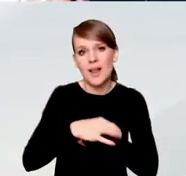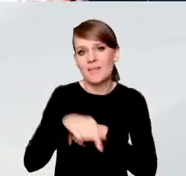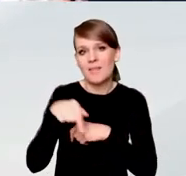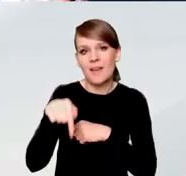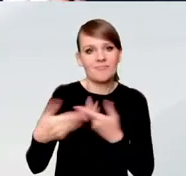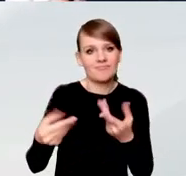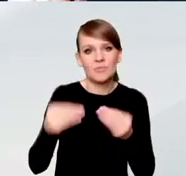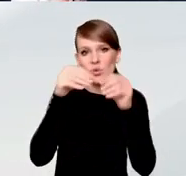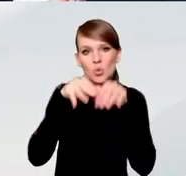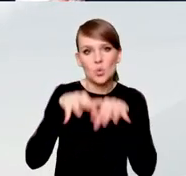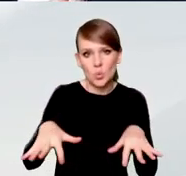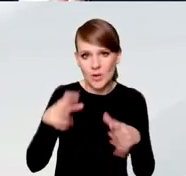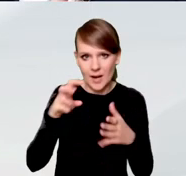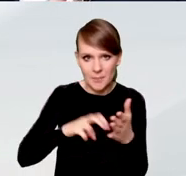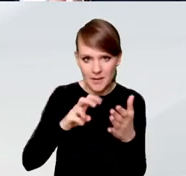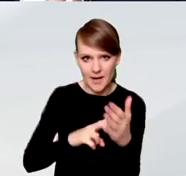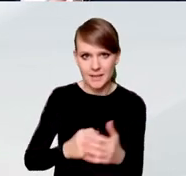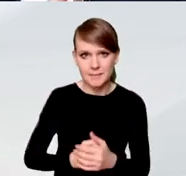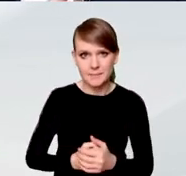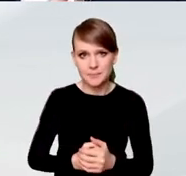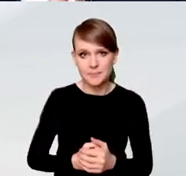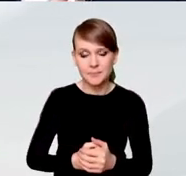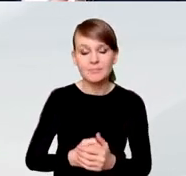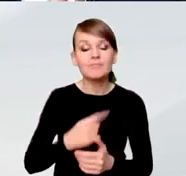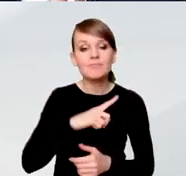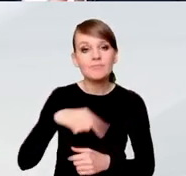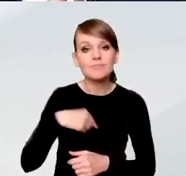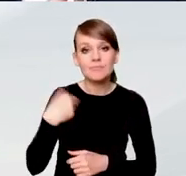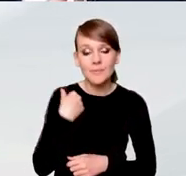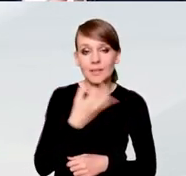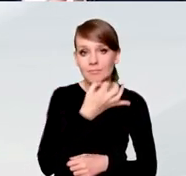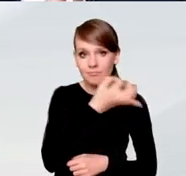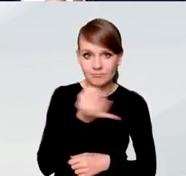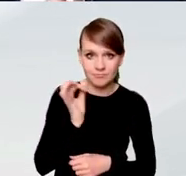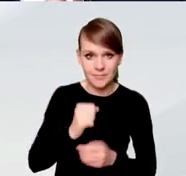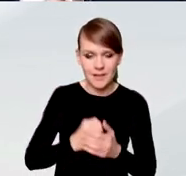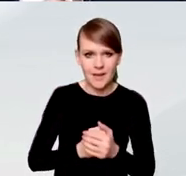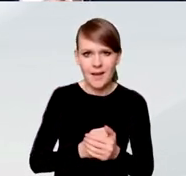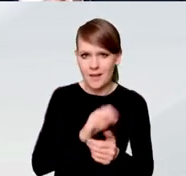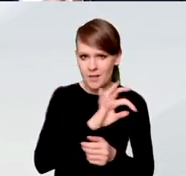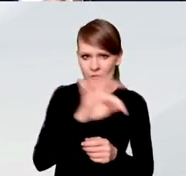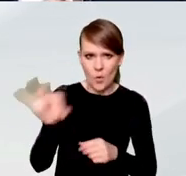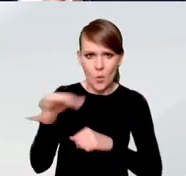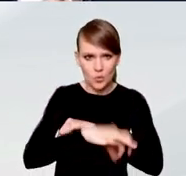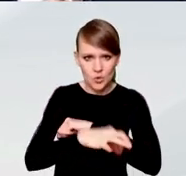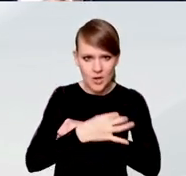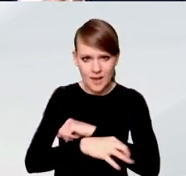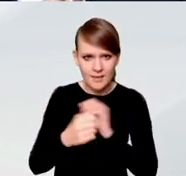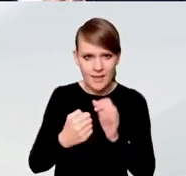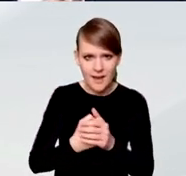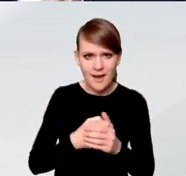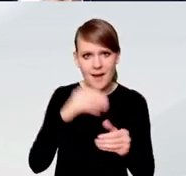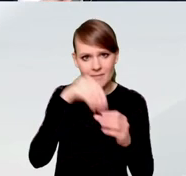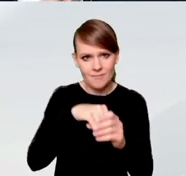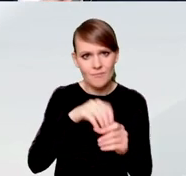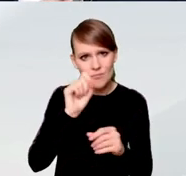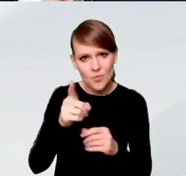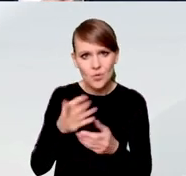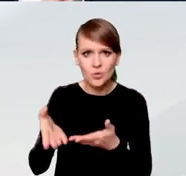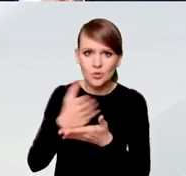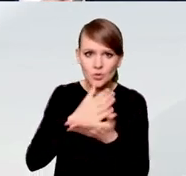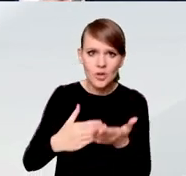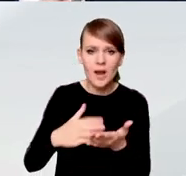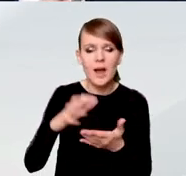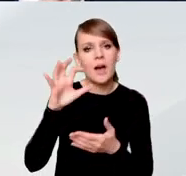Zapytaliśmy respondentów, czy w uczelniach, które reprezentują, są jednostki dedykowane wdrażaniu